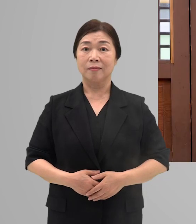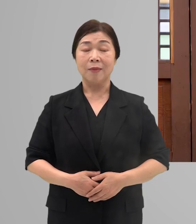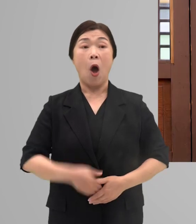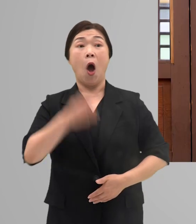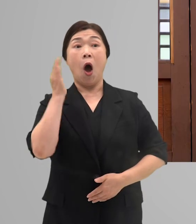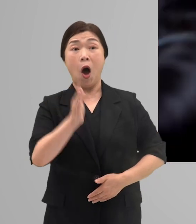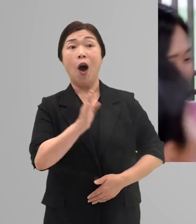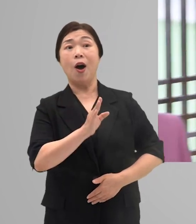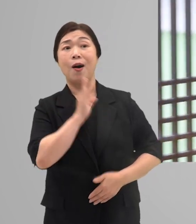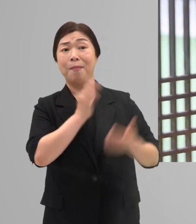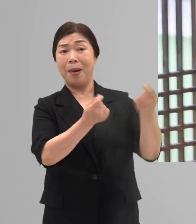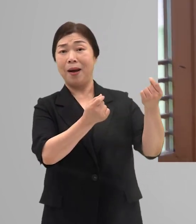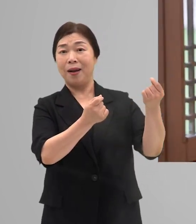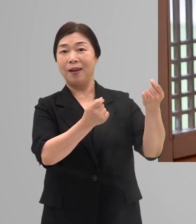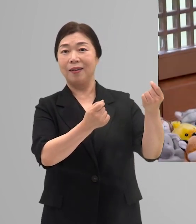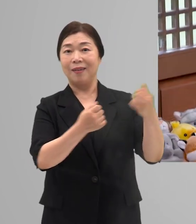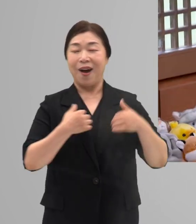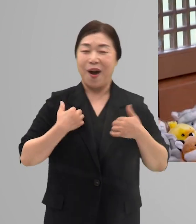정답입니다.